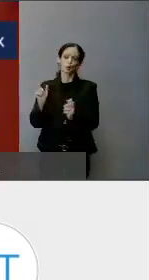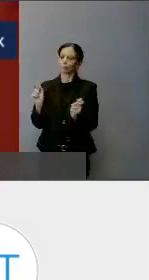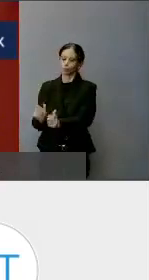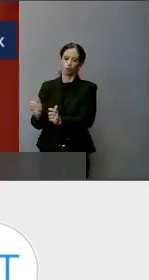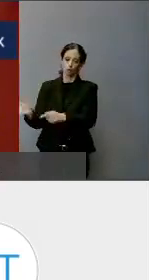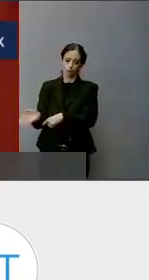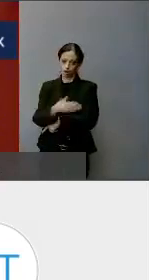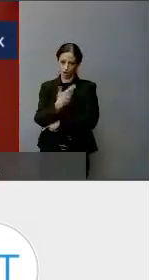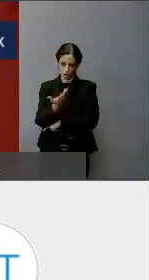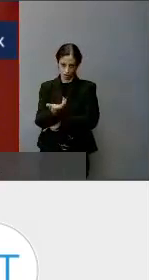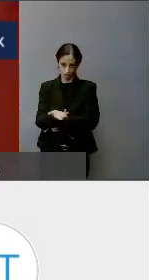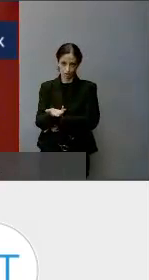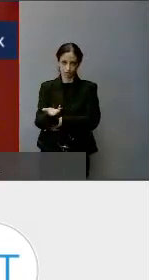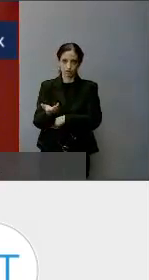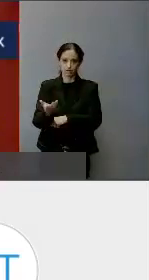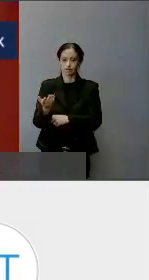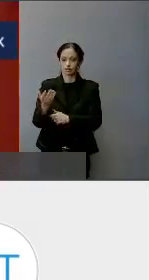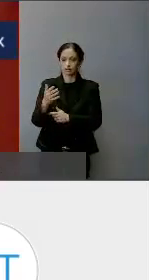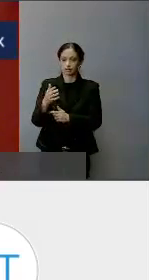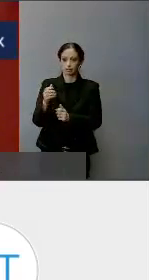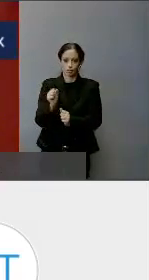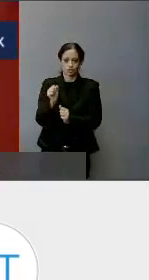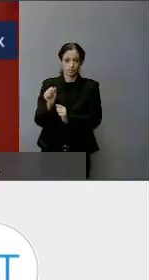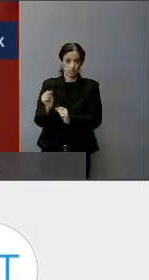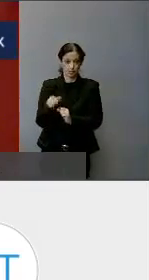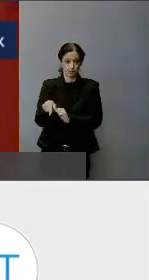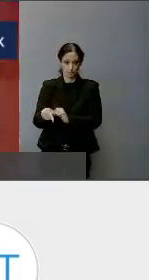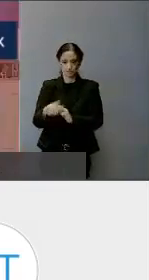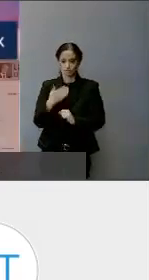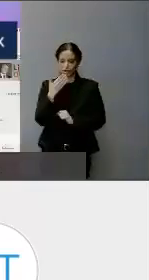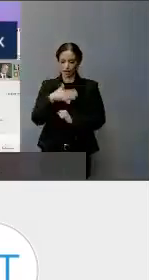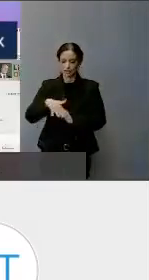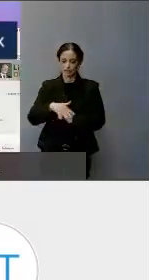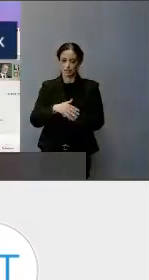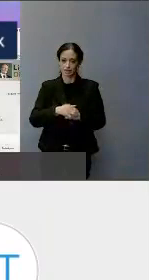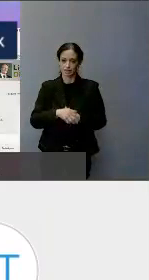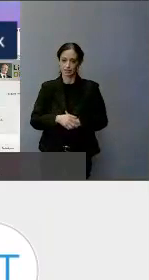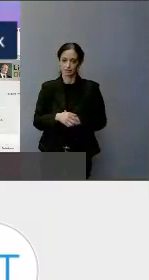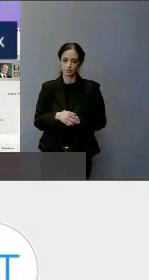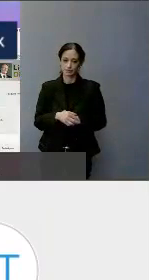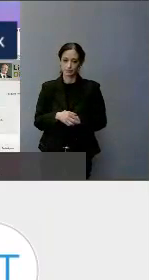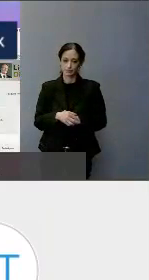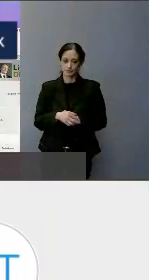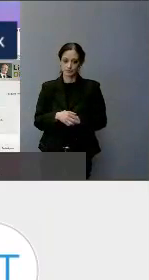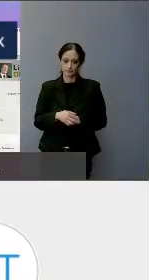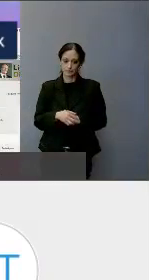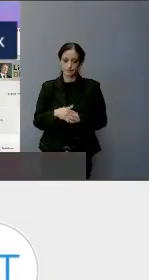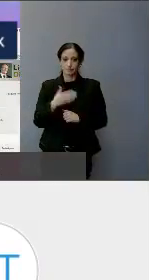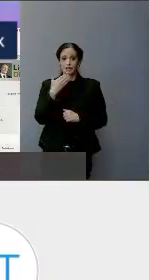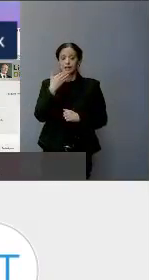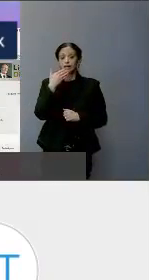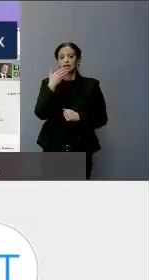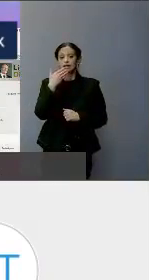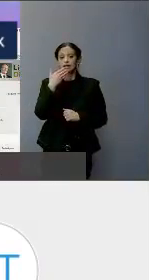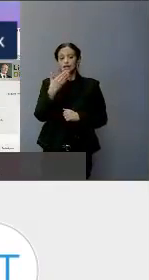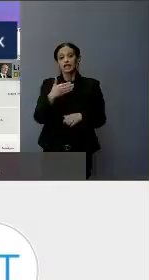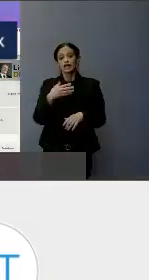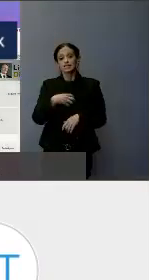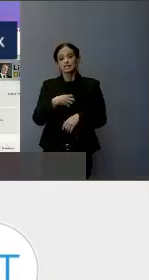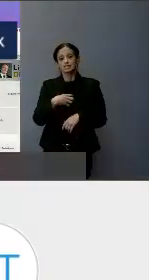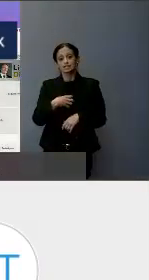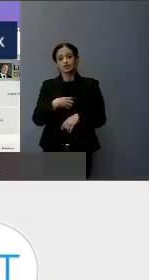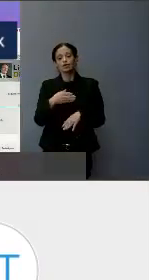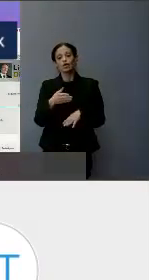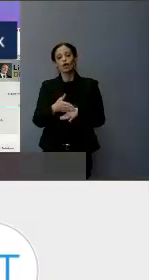fenomeno nell'area da lei indicata grazia grazie assessore consigliere de benedictis che replica